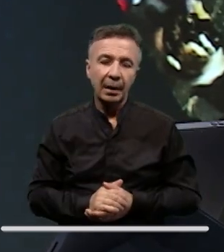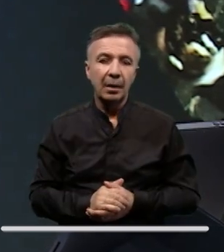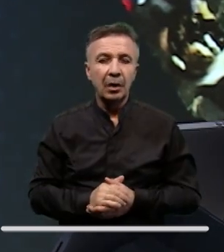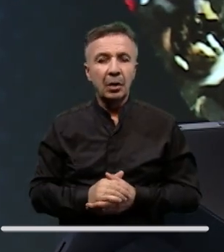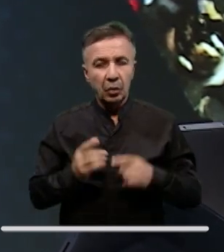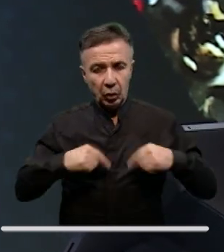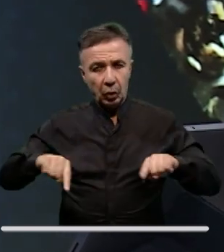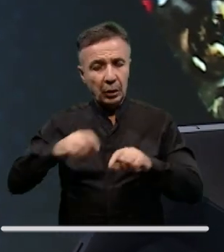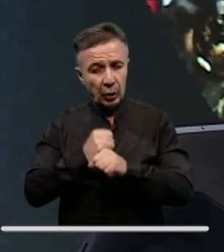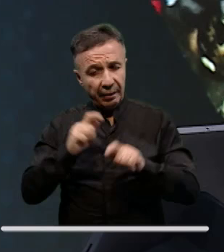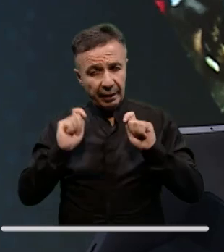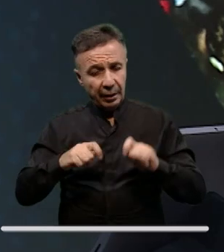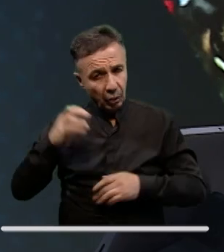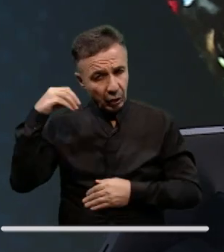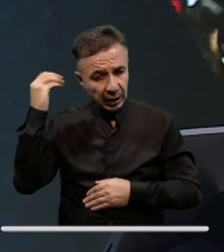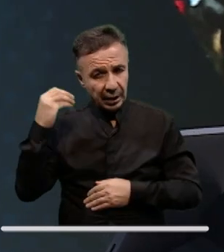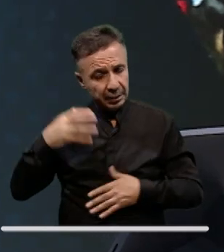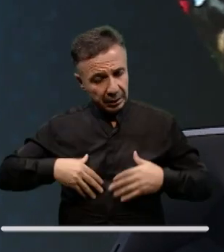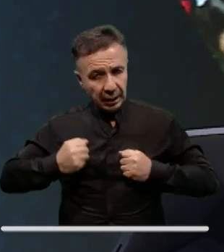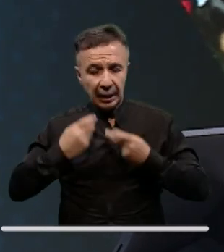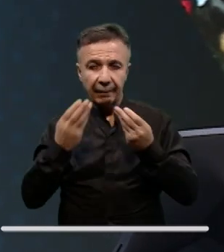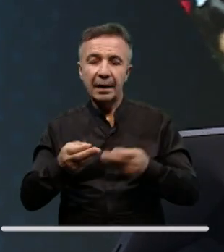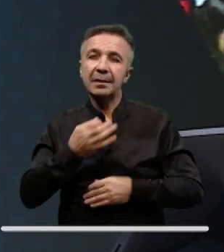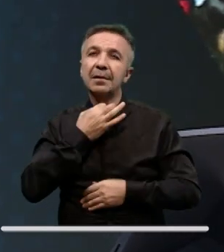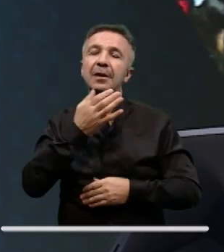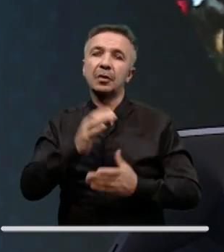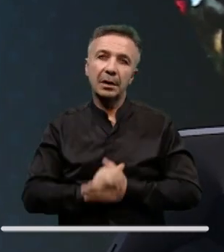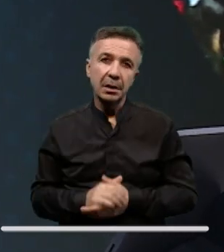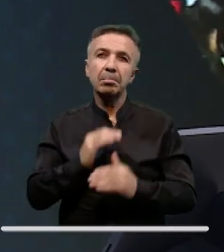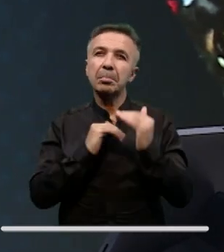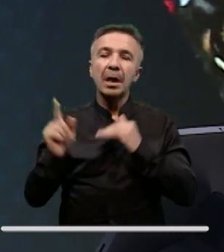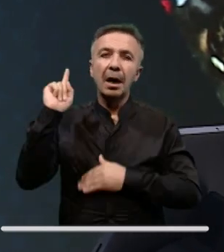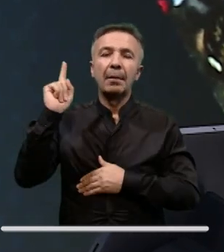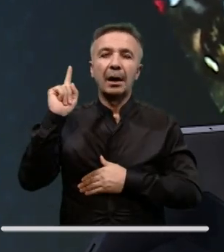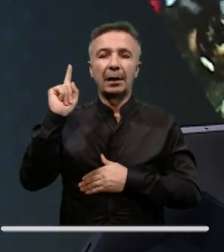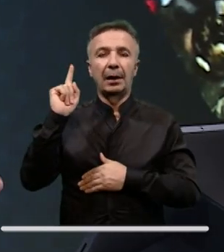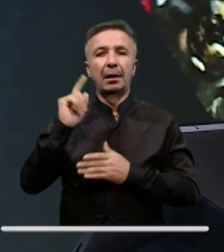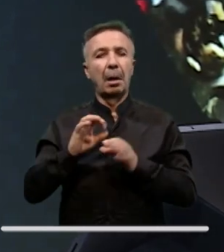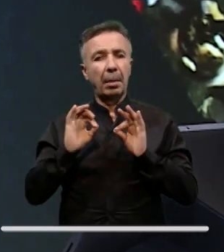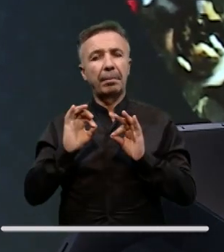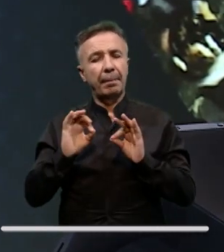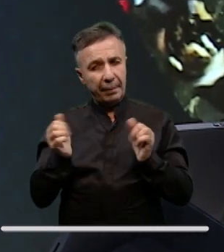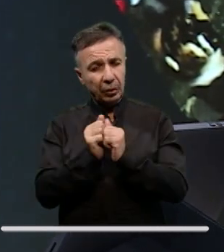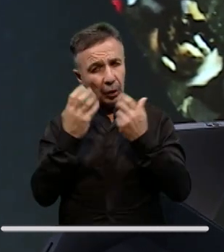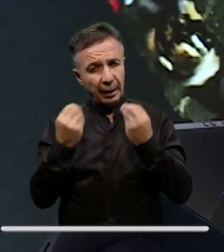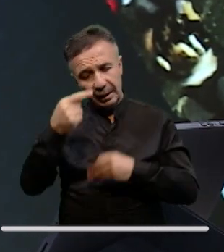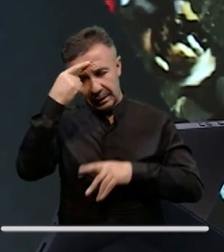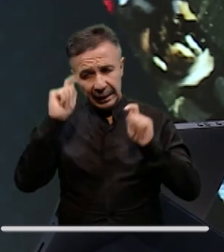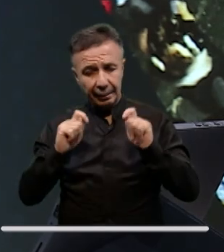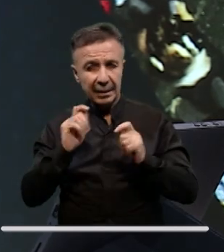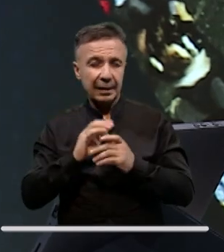diliyoruz sizin şahsınızda bütün kurula bir kez daha teşekkür ediyoruz hocam Cenabı Allah yokluğunuzu göstermesin sosyal medyayla başlayalım